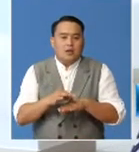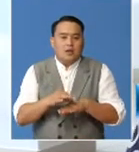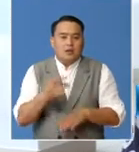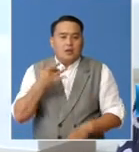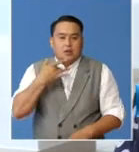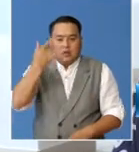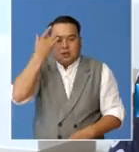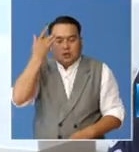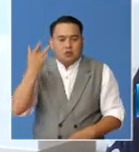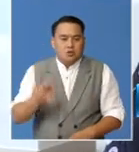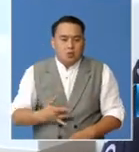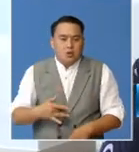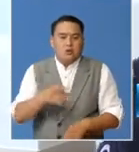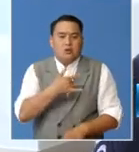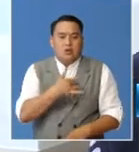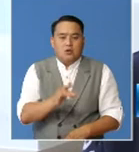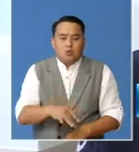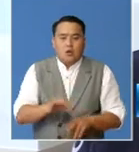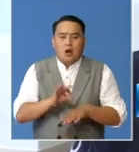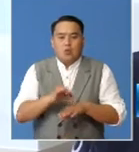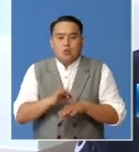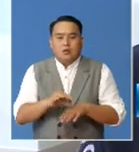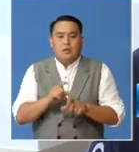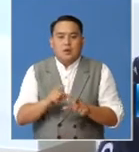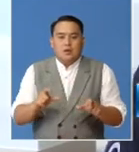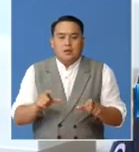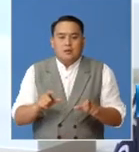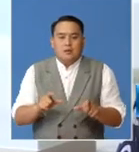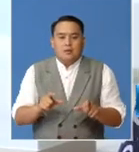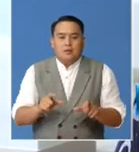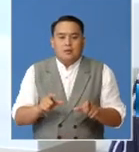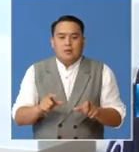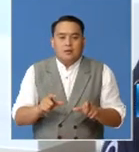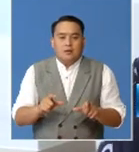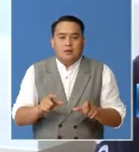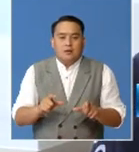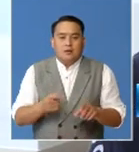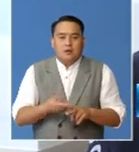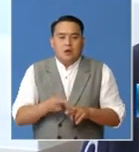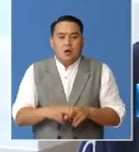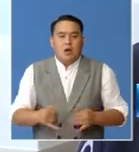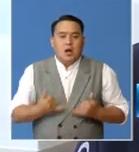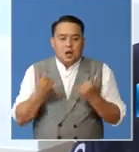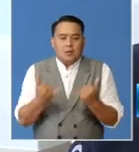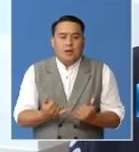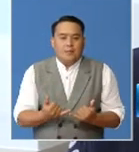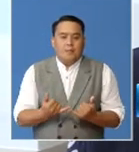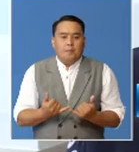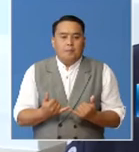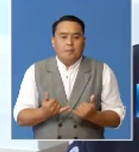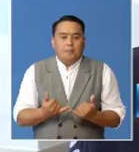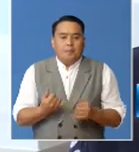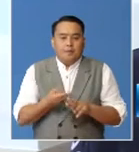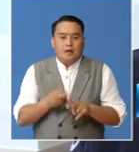алған адамдар, үлкен қарт адамдардың ішінде де бар инсульт алған адамдар, балалардың ішінде де бар. Енді соларға арнап тағы да